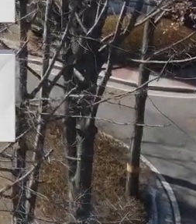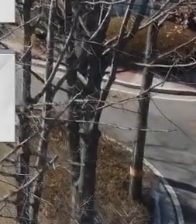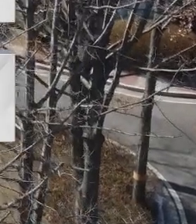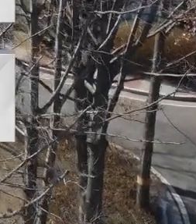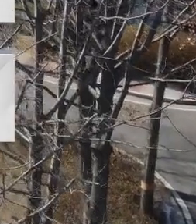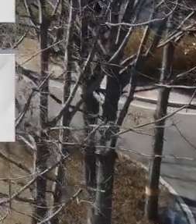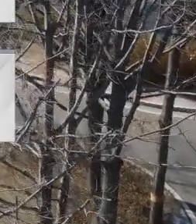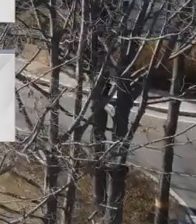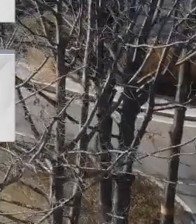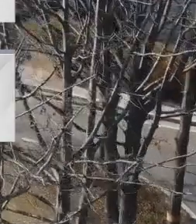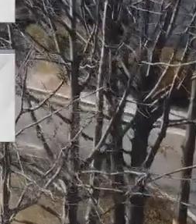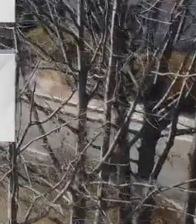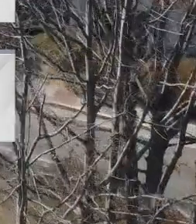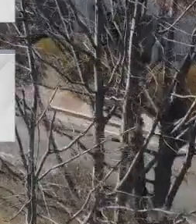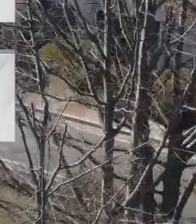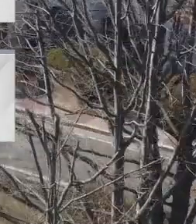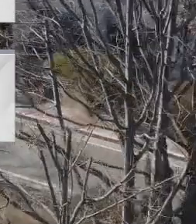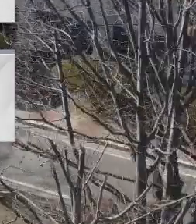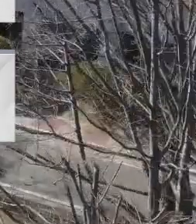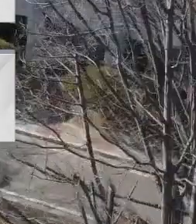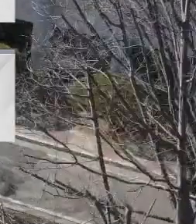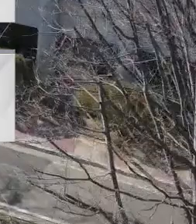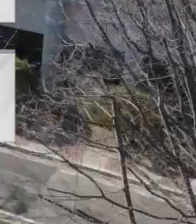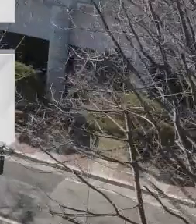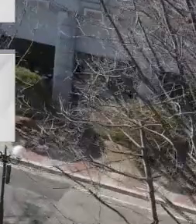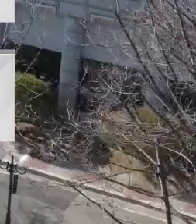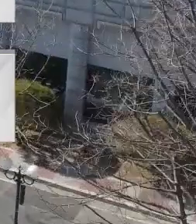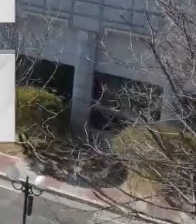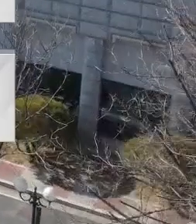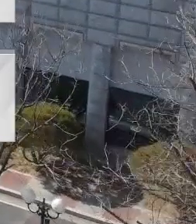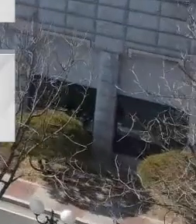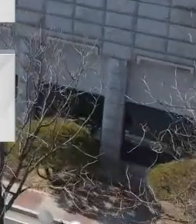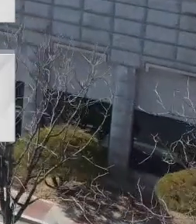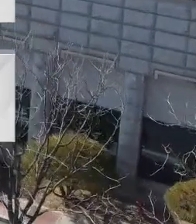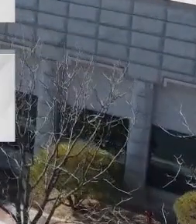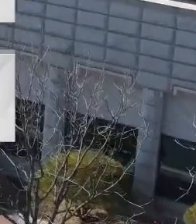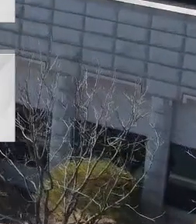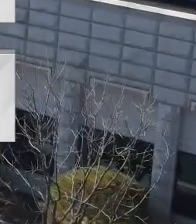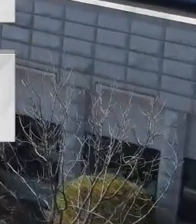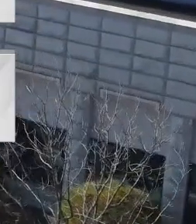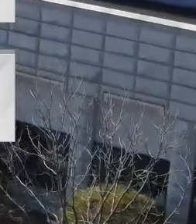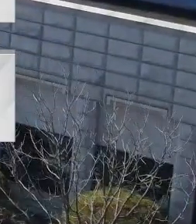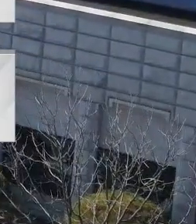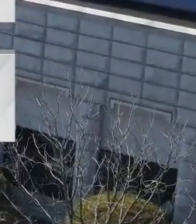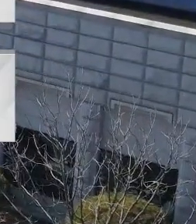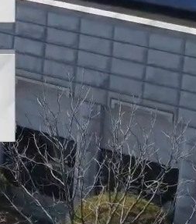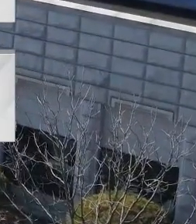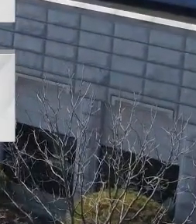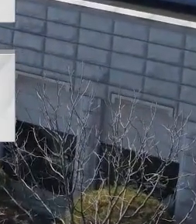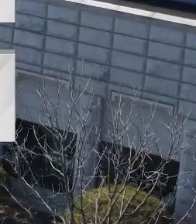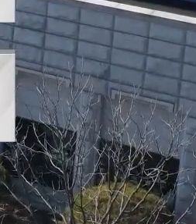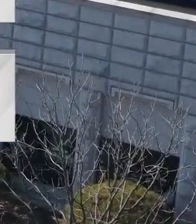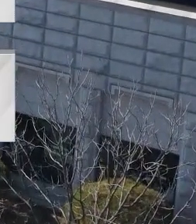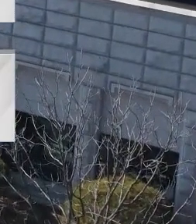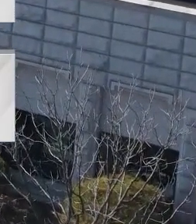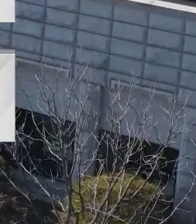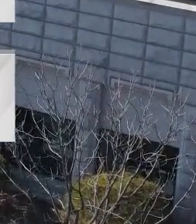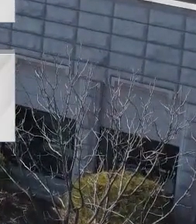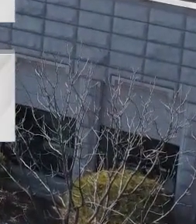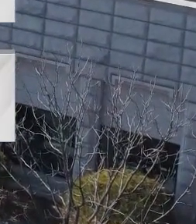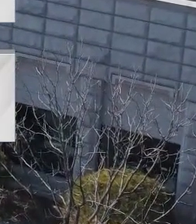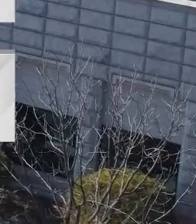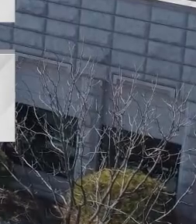중앙선거관리위원회가 3월 7일 전체 위원회의를 열고 제20대 대통령 선거 선거일에 코로나19 확진자 및 격리자의 선거권 보장을